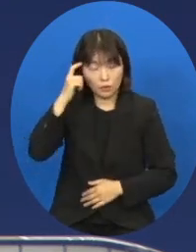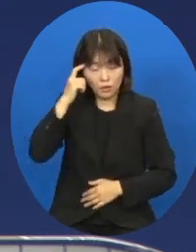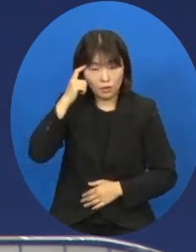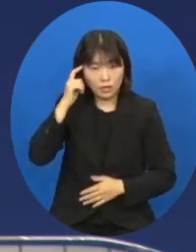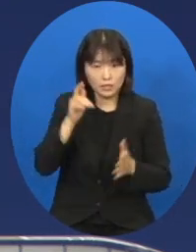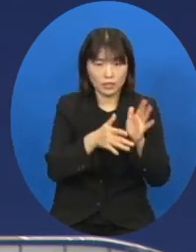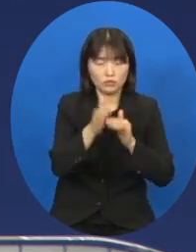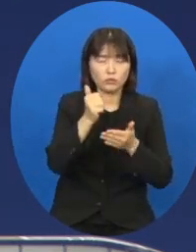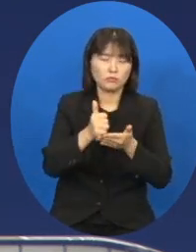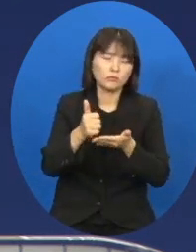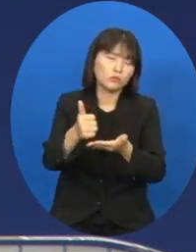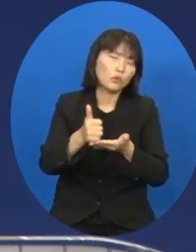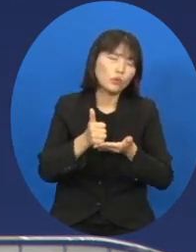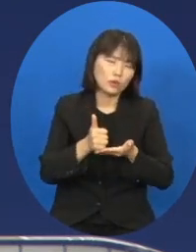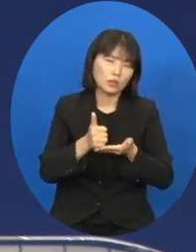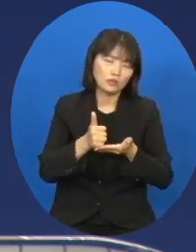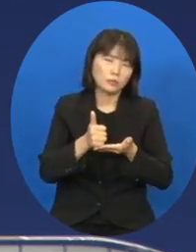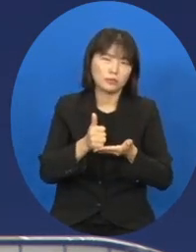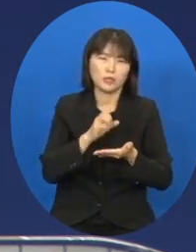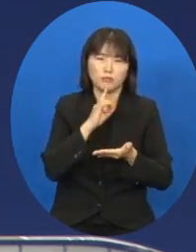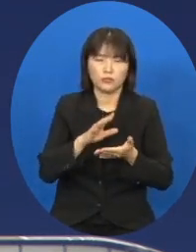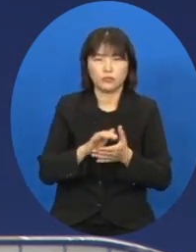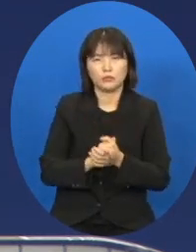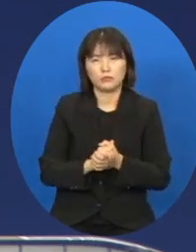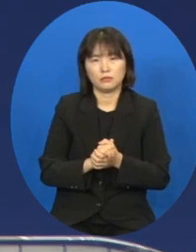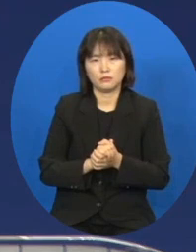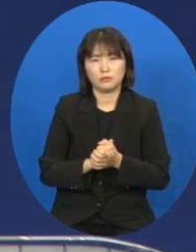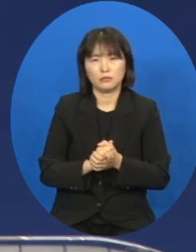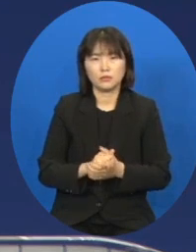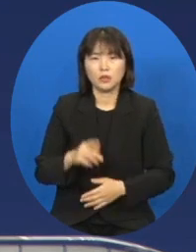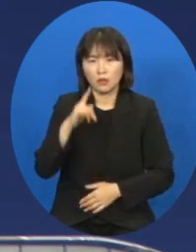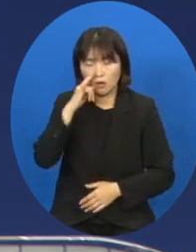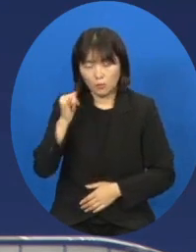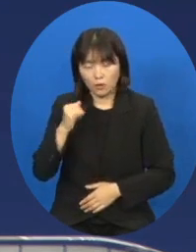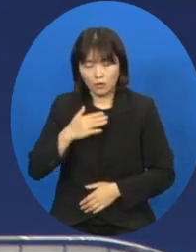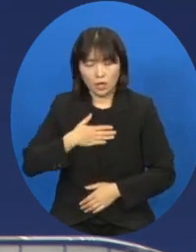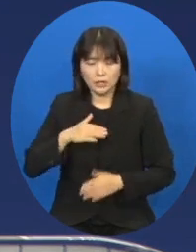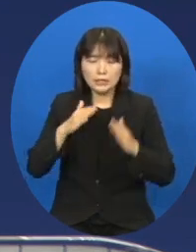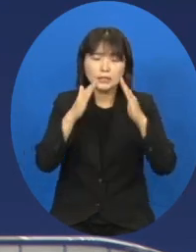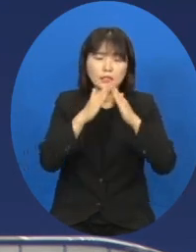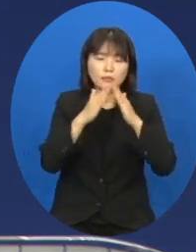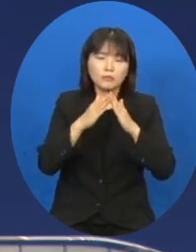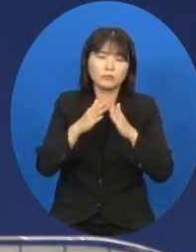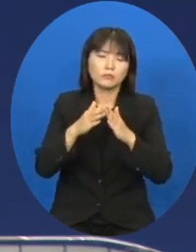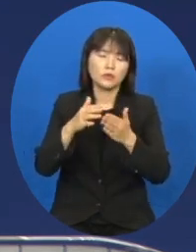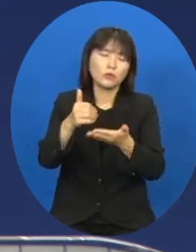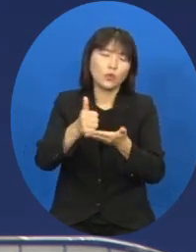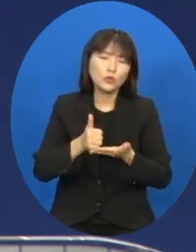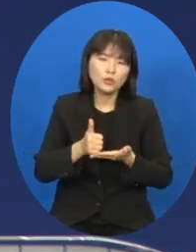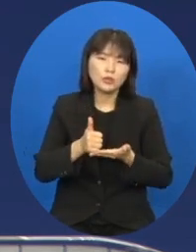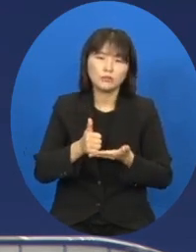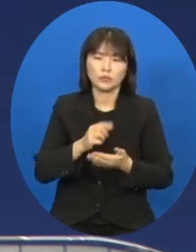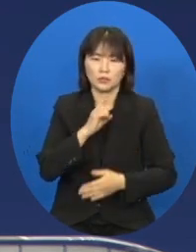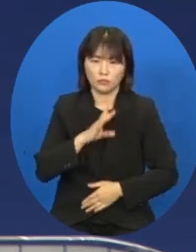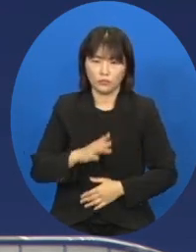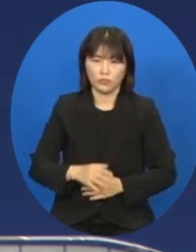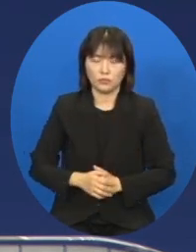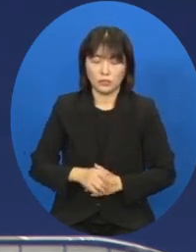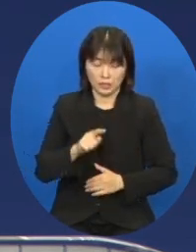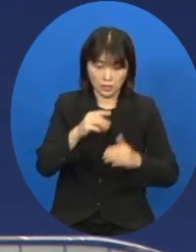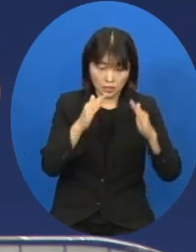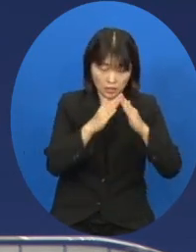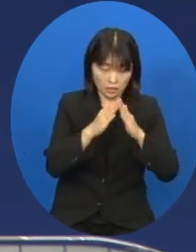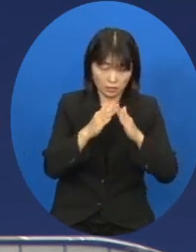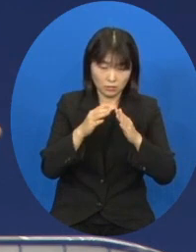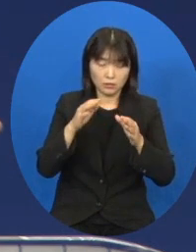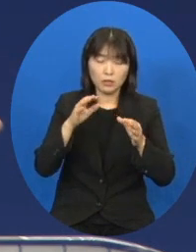예수님이 손님이셨으니까. 어머니, 저는 이 집의 손님이잖아요. 이 집에서 포도주가 떨어지는